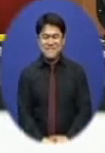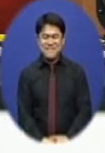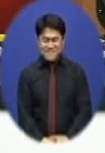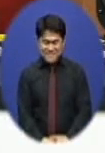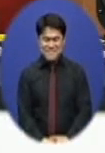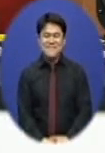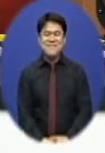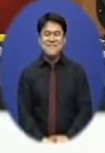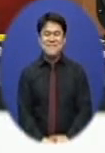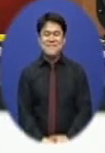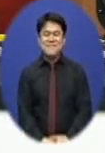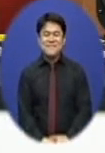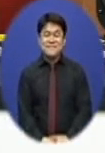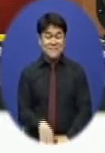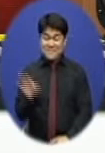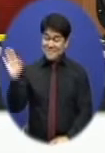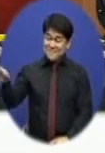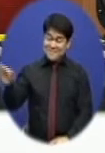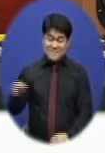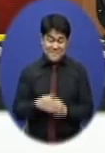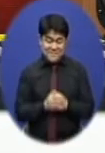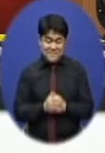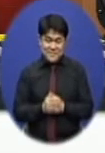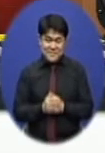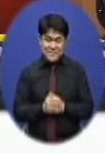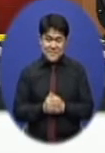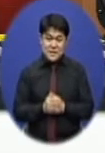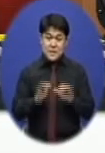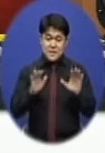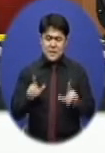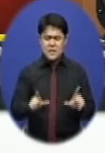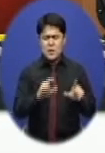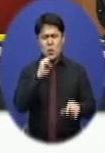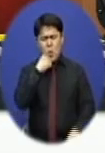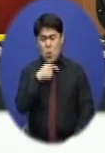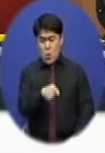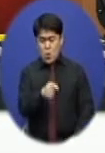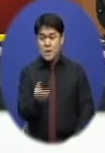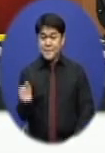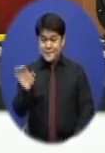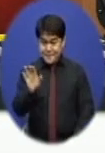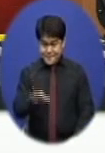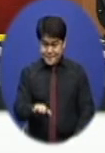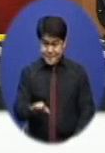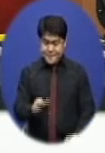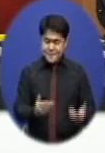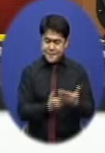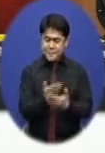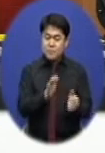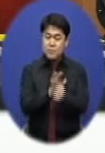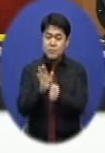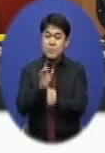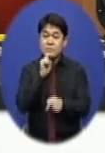고맙습니다. 네. 예, 이효정 씨. 네. 정말 이렇게 어려운 환경에서도 네. 이렇게 또 나눔을